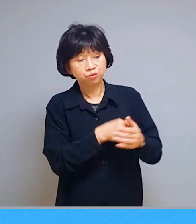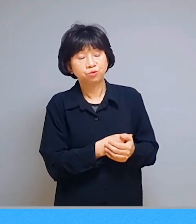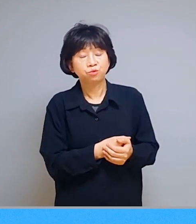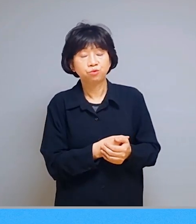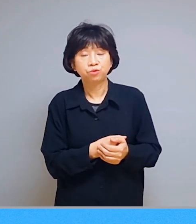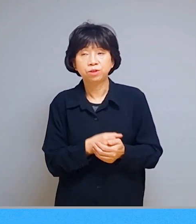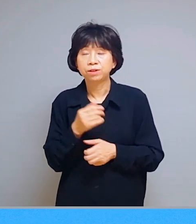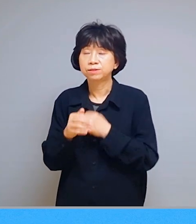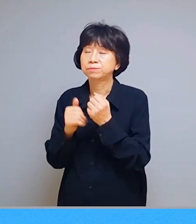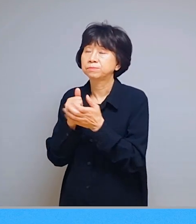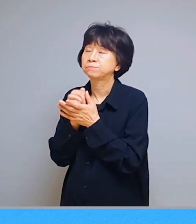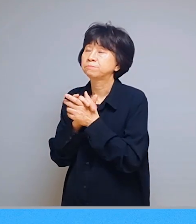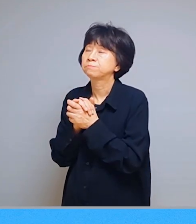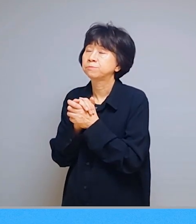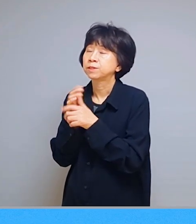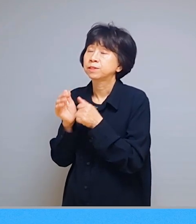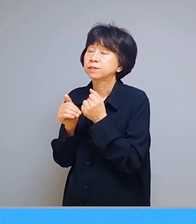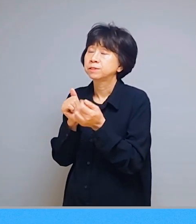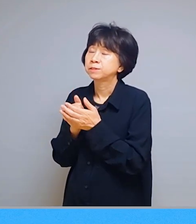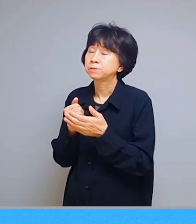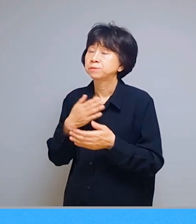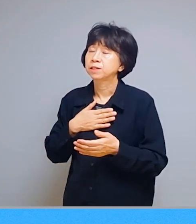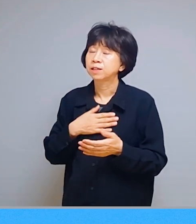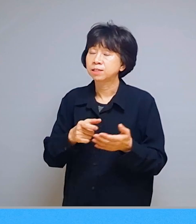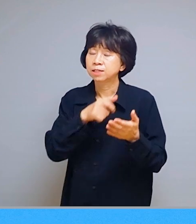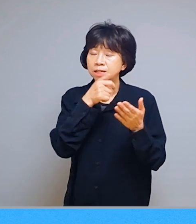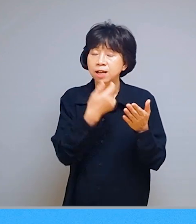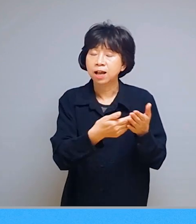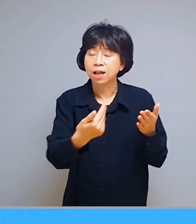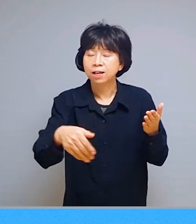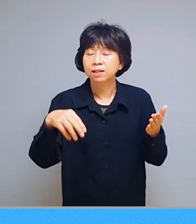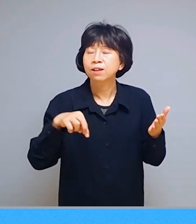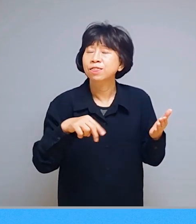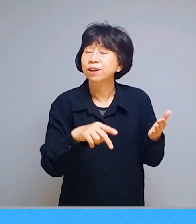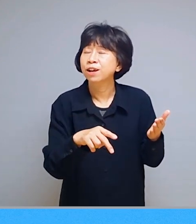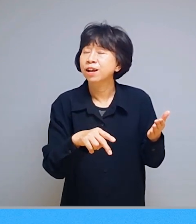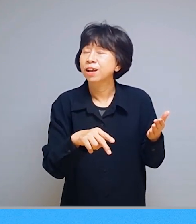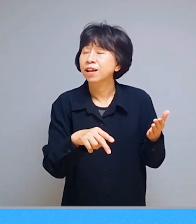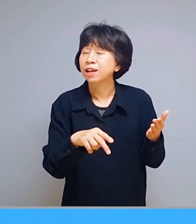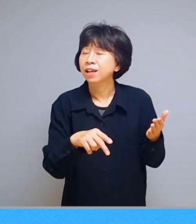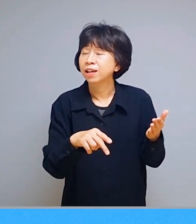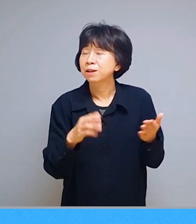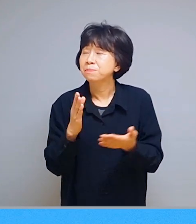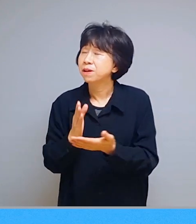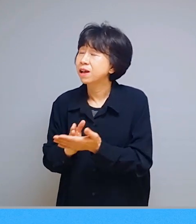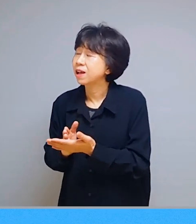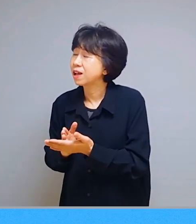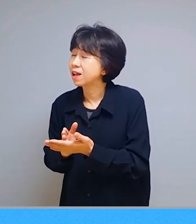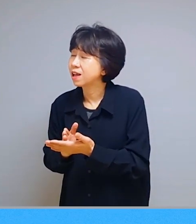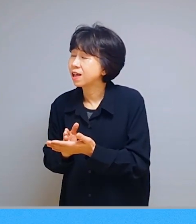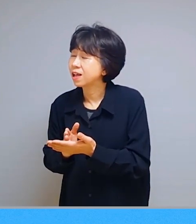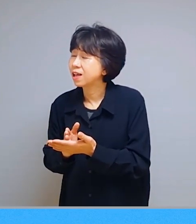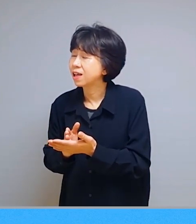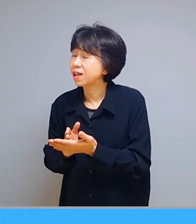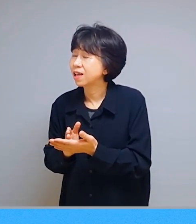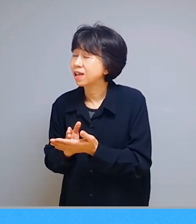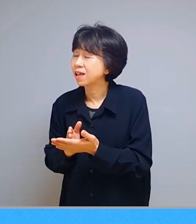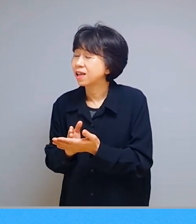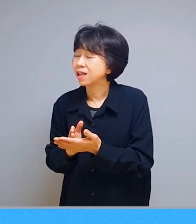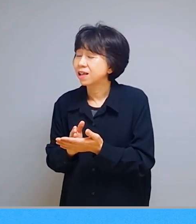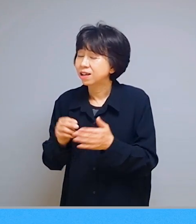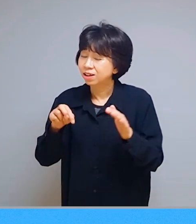앞에 기도합니다. 하나님, 제가 이 강을 건너갈까요? 말까요? 하나님, 제가 이 강을 건너갈까요?